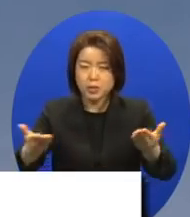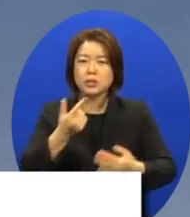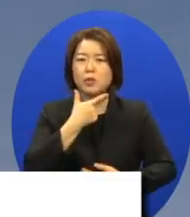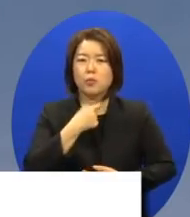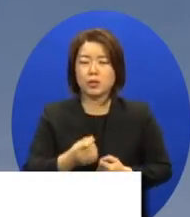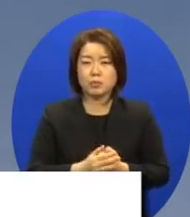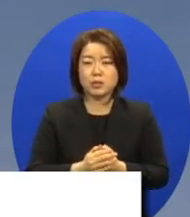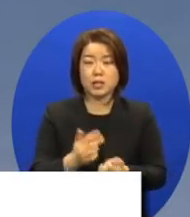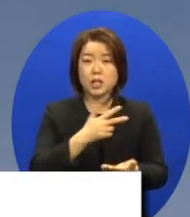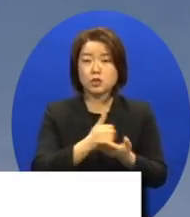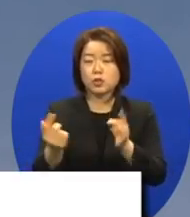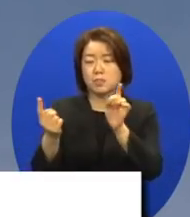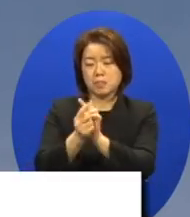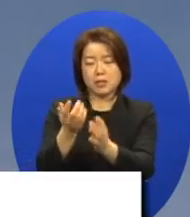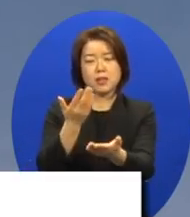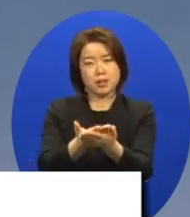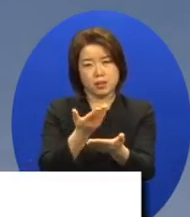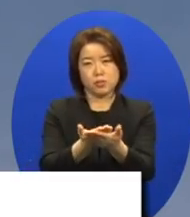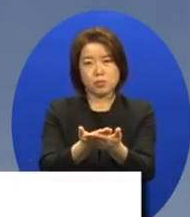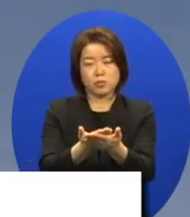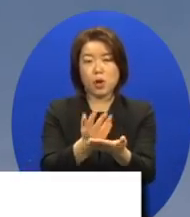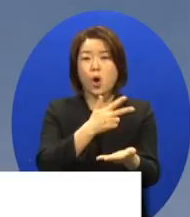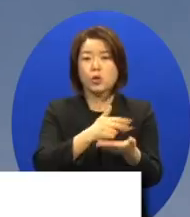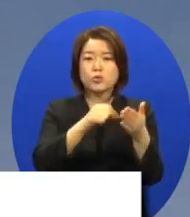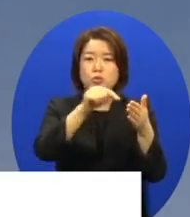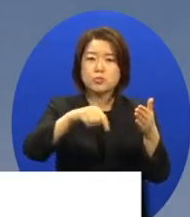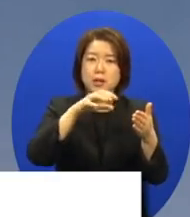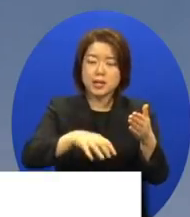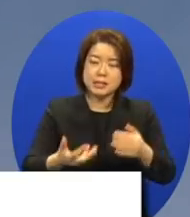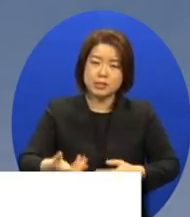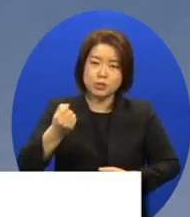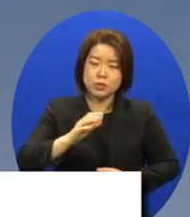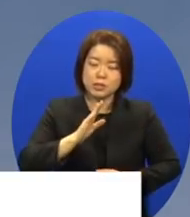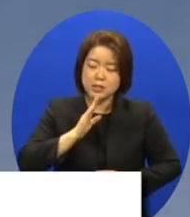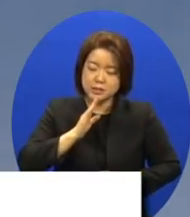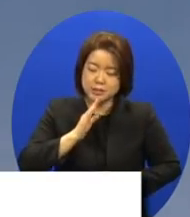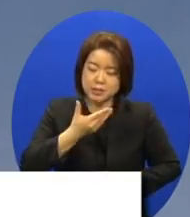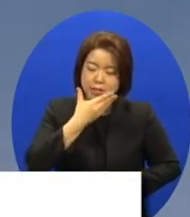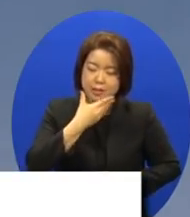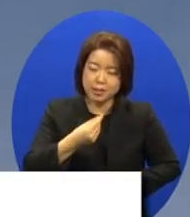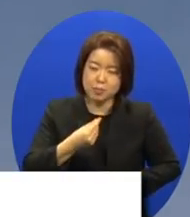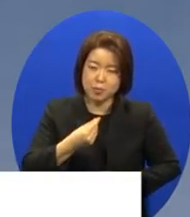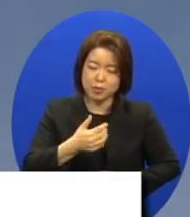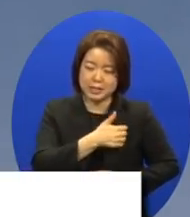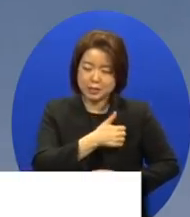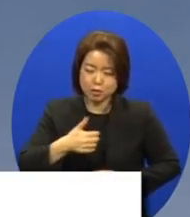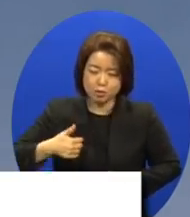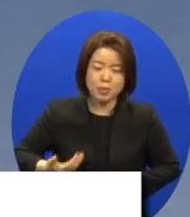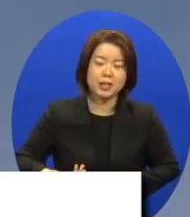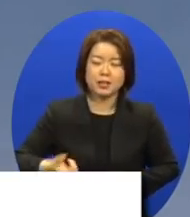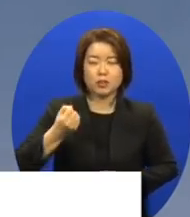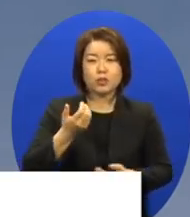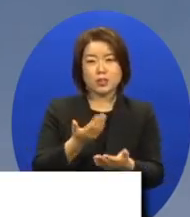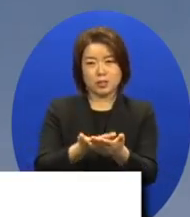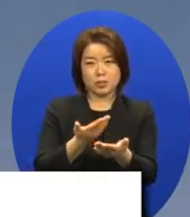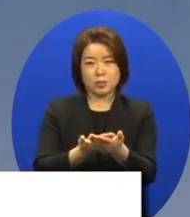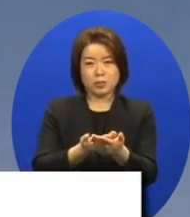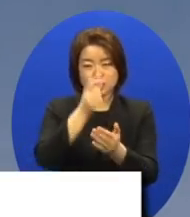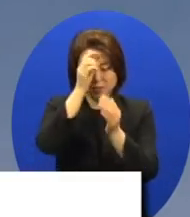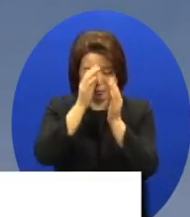주님을 만나게 해 주셨어 주님 안에서 누리는 진정한 그 행복을 충만하게 누리게 해 주옵소서